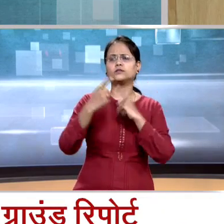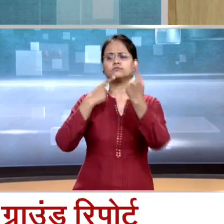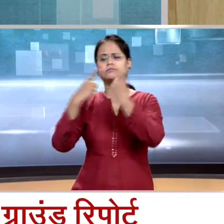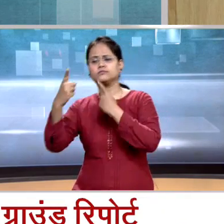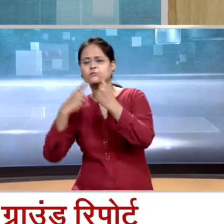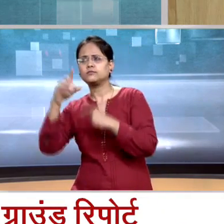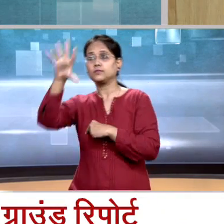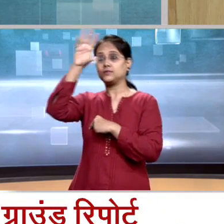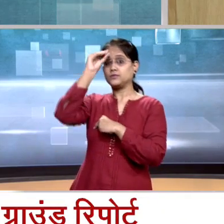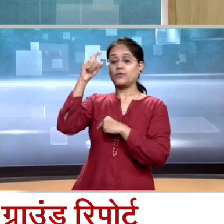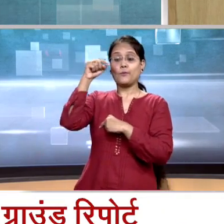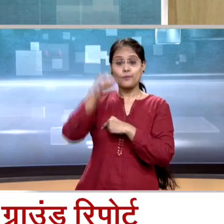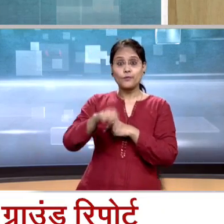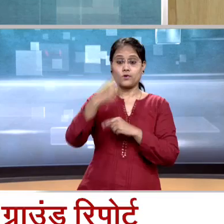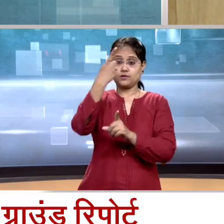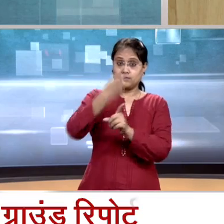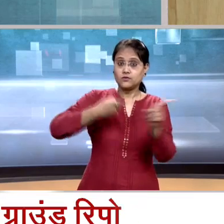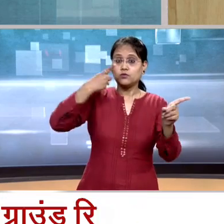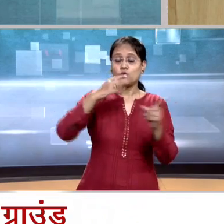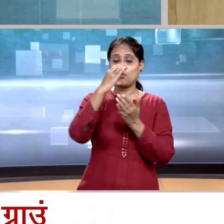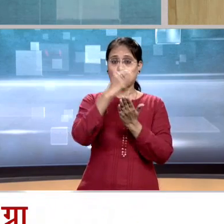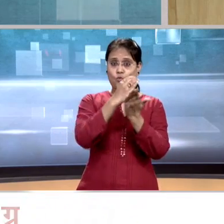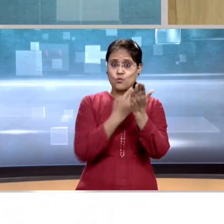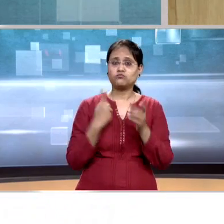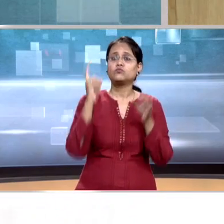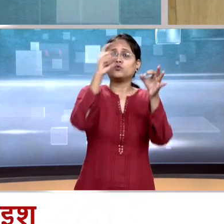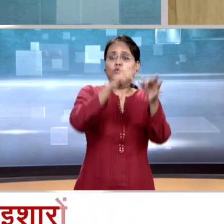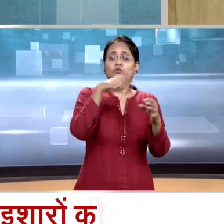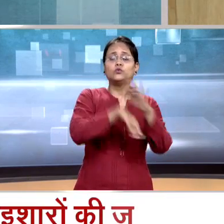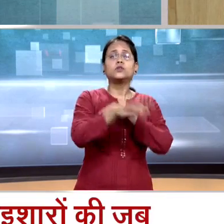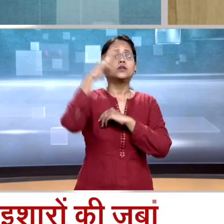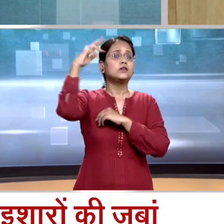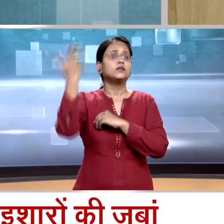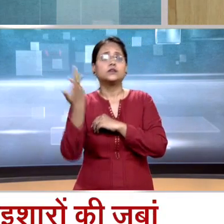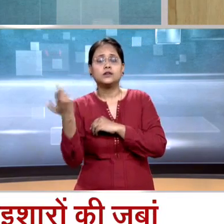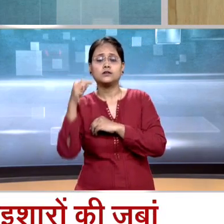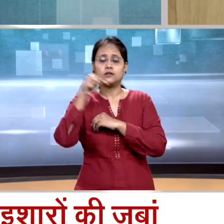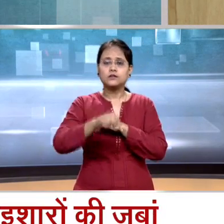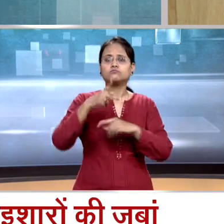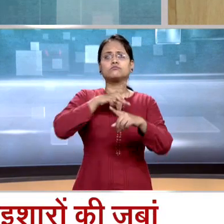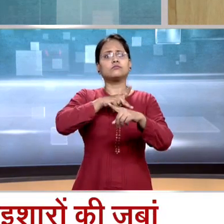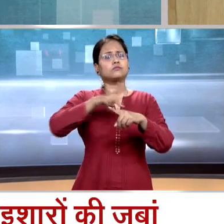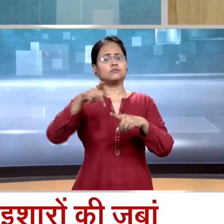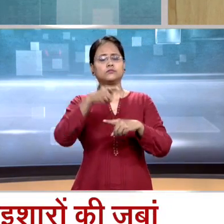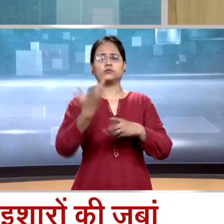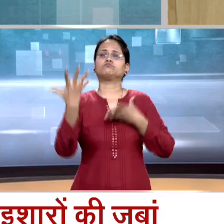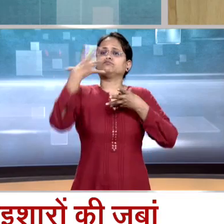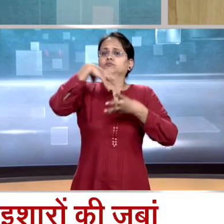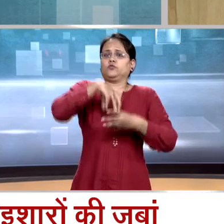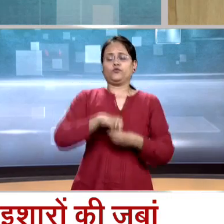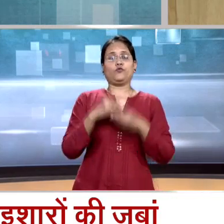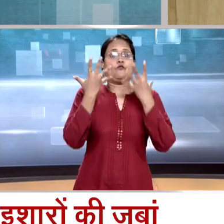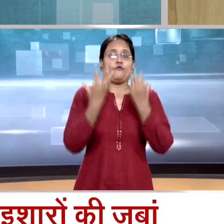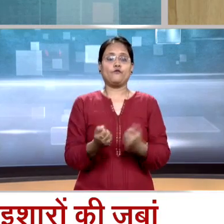हैं। बट अभी इस साल जो मैंने ये कोर्स ज्वाइन किया है, इसका कारण एक ये है कि अब मैं प्रोफेशनली इसको अडॉप्ट करना चाहता